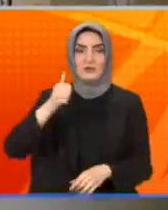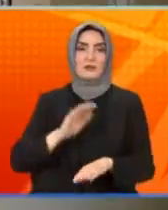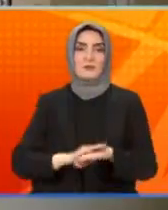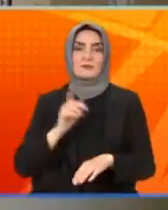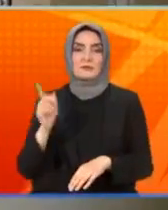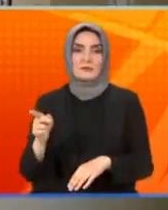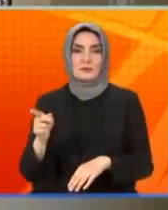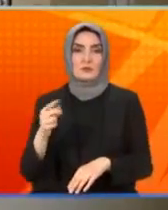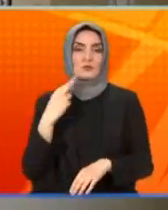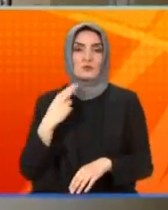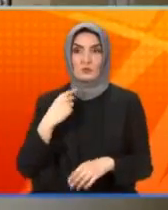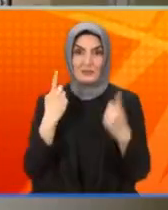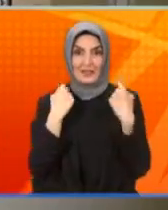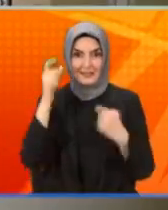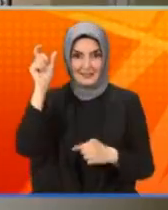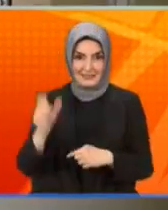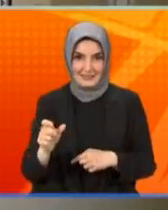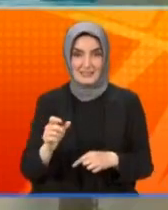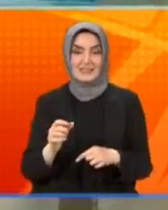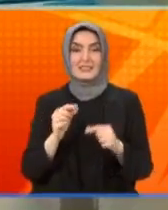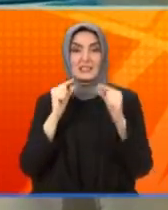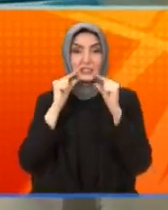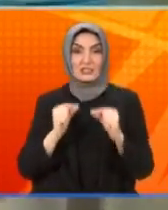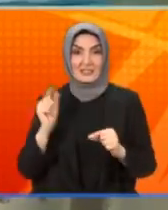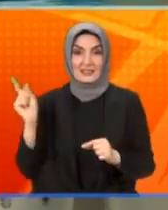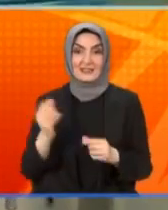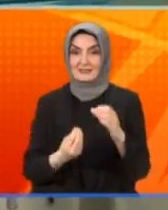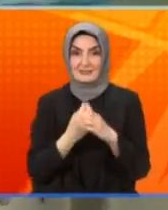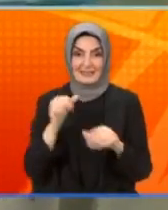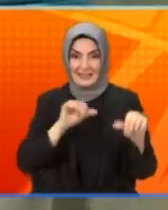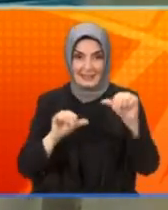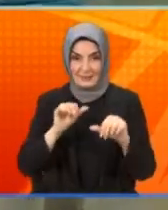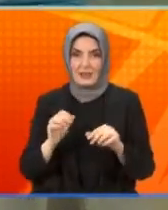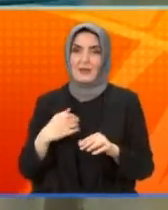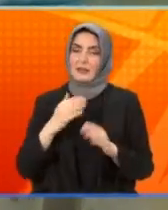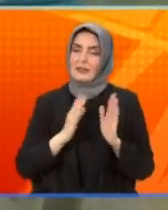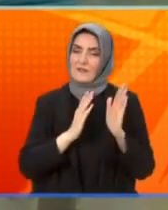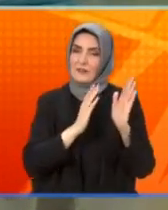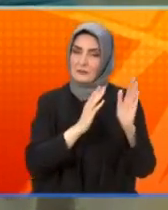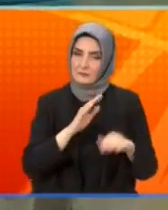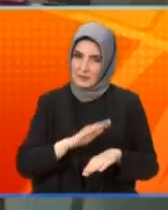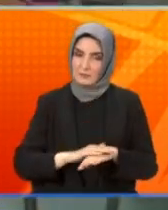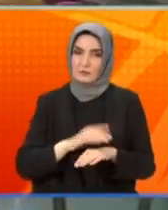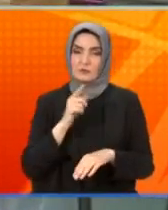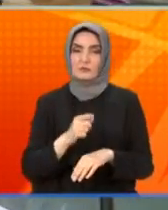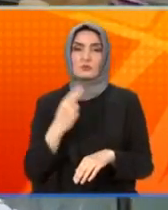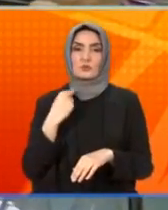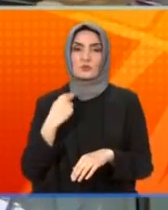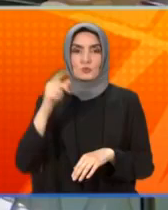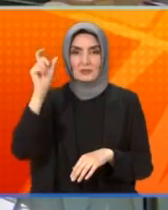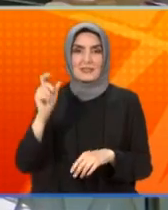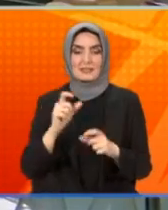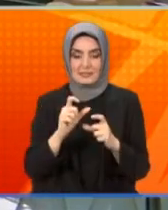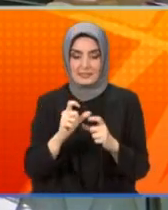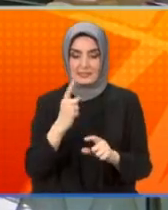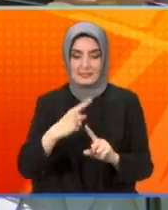Fransa'da başlatılan araştırmaların devamını getirdiklerini ve koronavirüsü yenecek ilacı geliştirdiklerini söyledi. Ruslar, sıtma tedavisinde